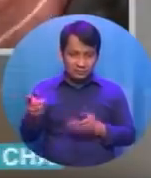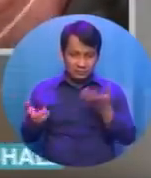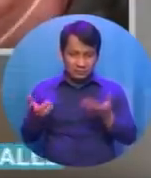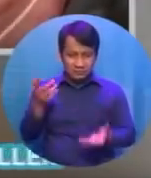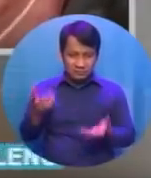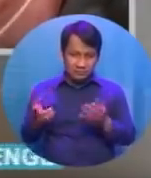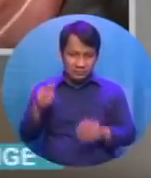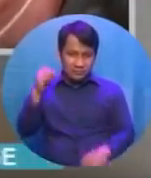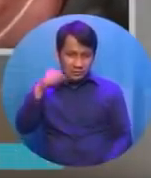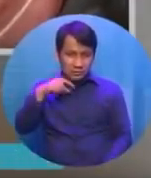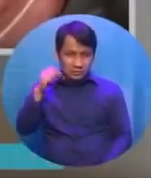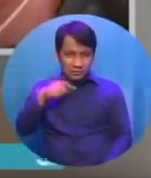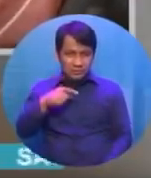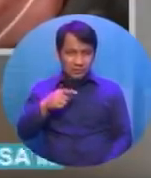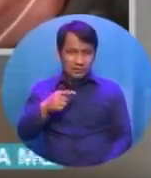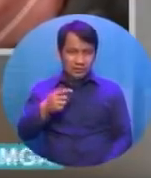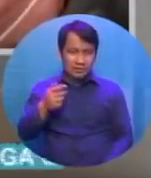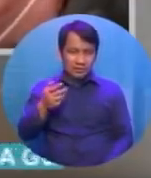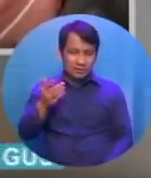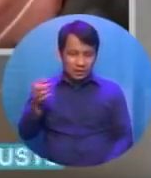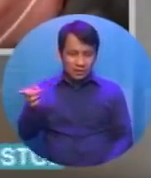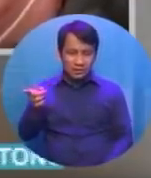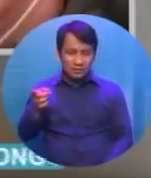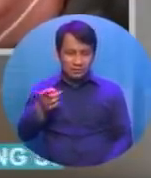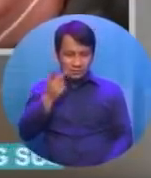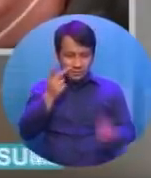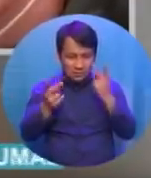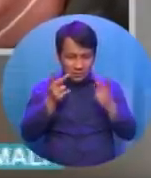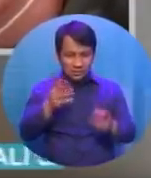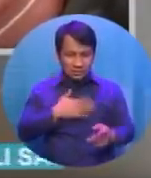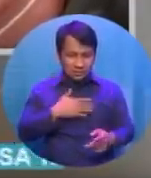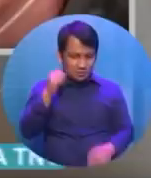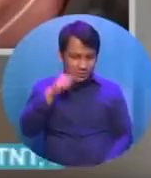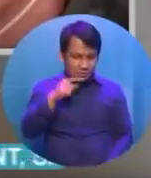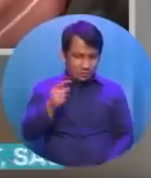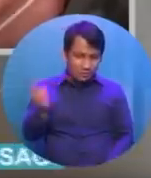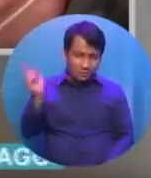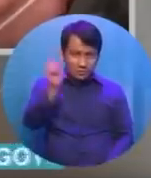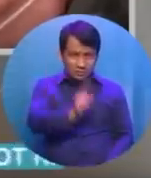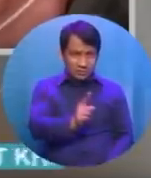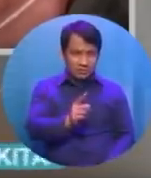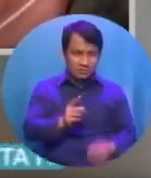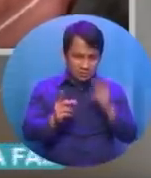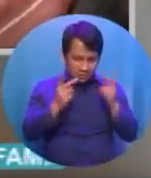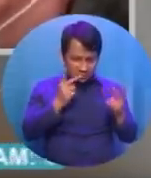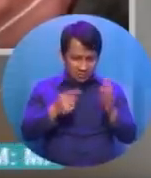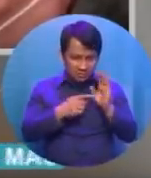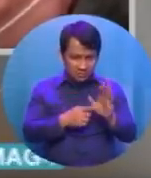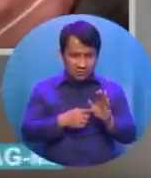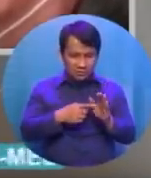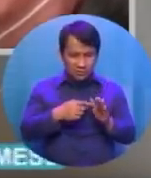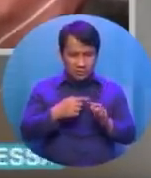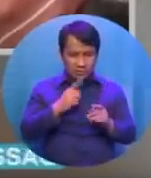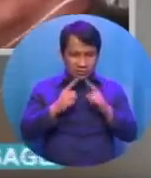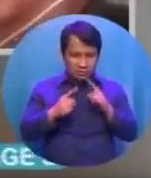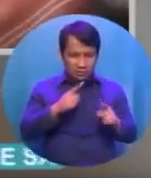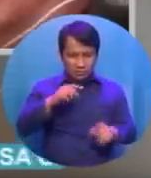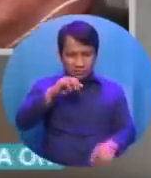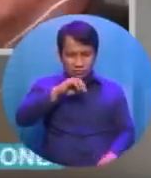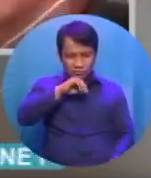mo. Kasi alam mo naman yung lugar na namin eh, nakapunta ko na pala doon, nakausap yung lola ko.